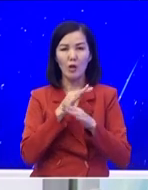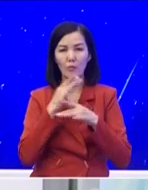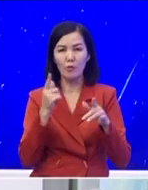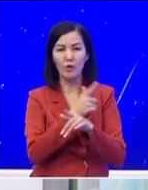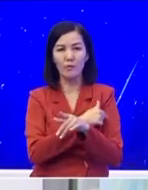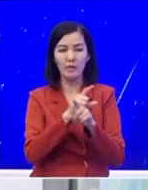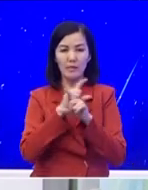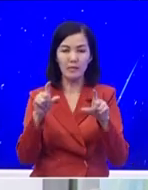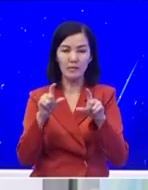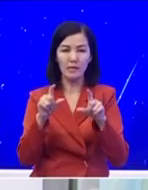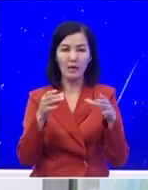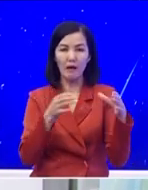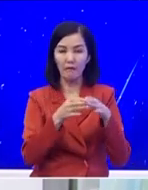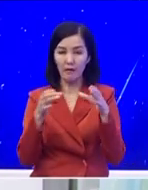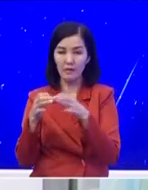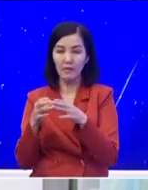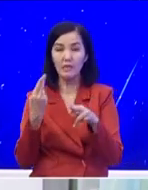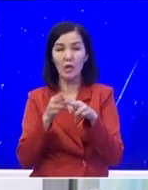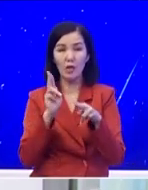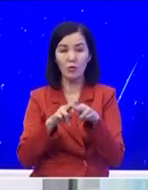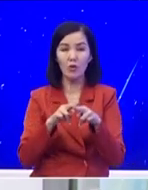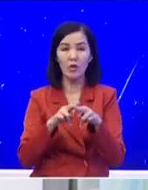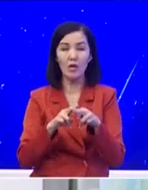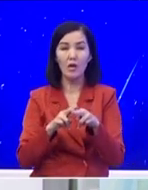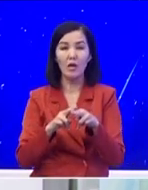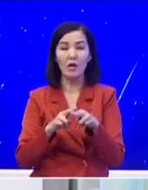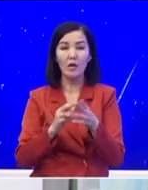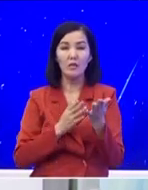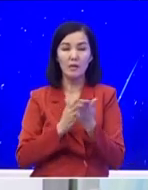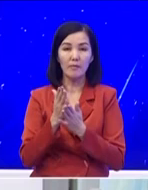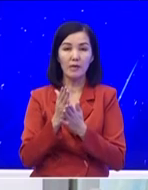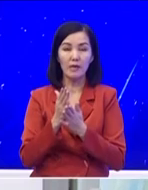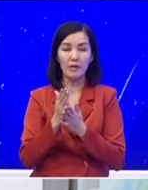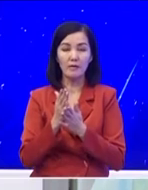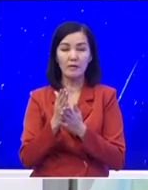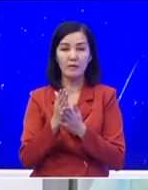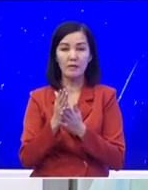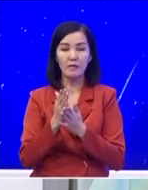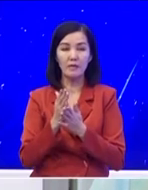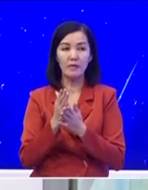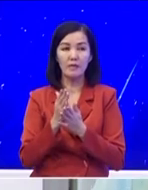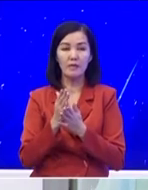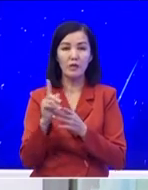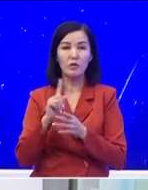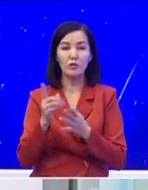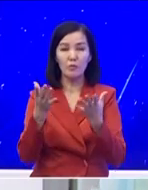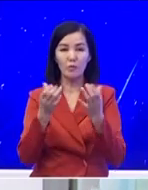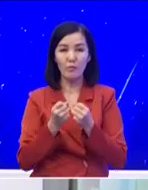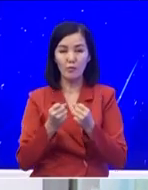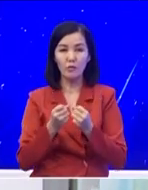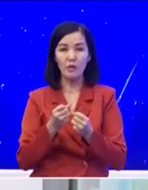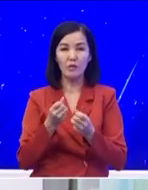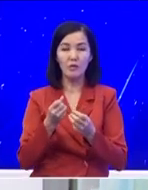организаций области, которые в основном направляют нам в рамках гарантированного объема. Чтобы получить на платной